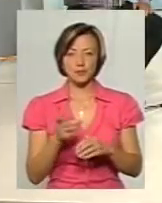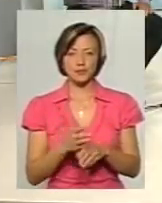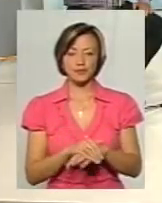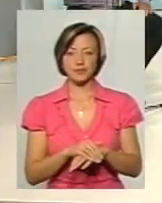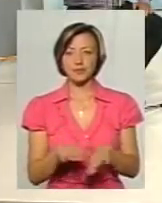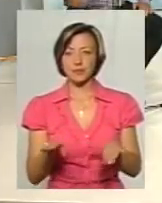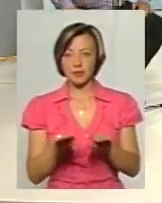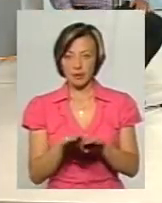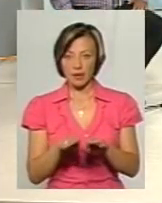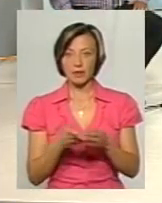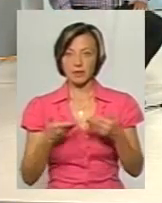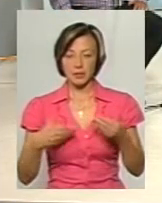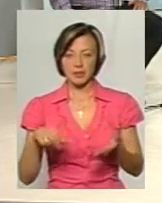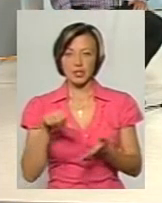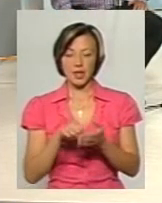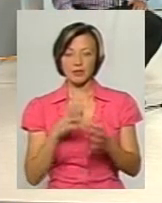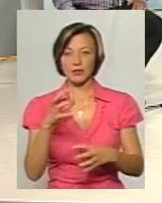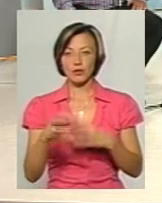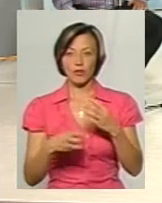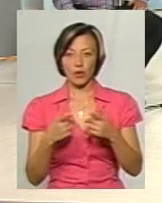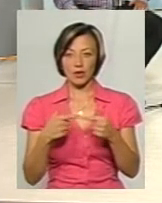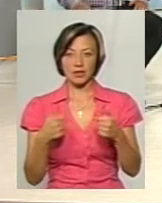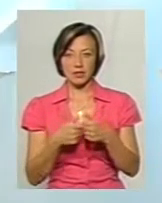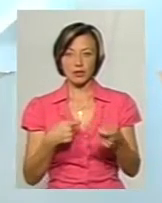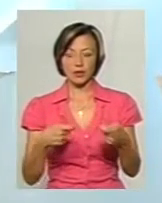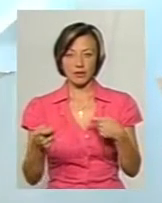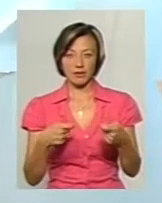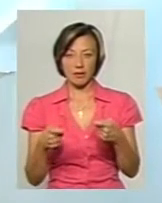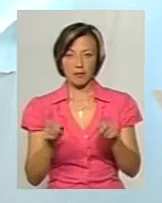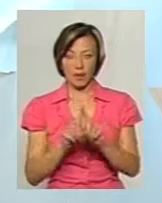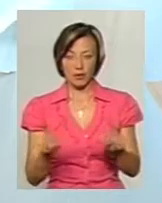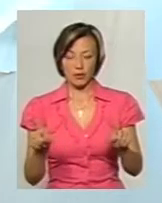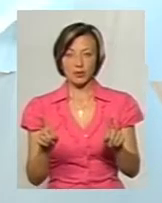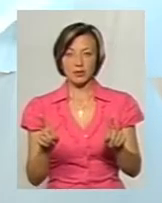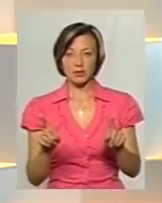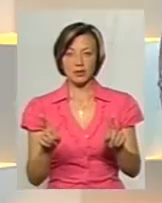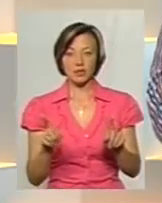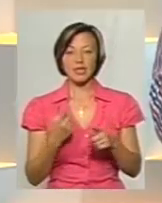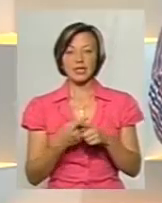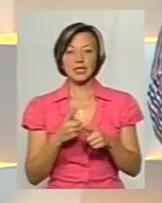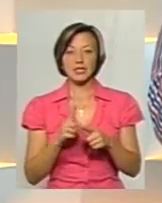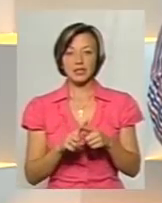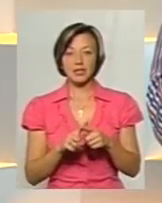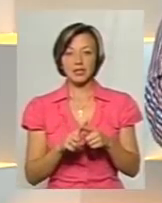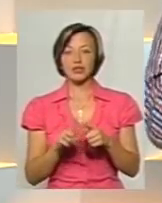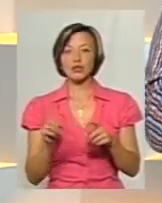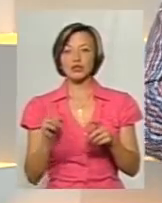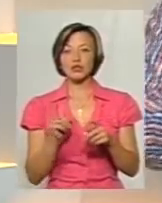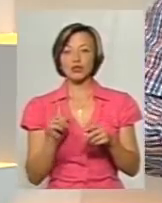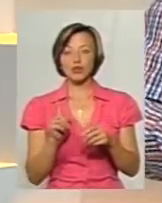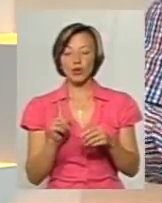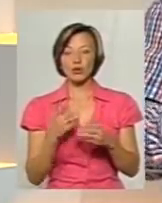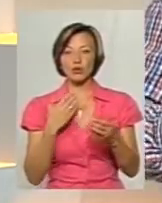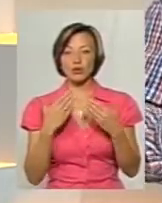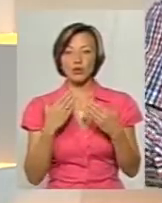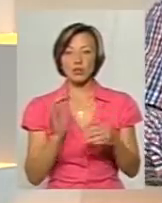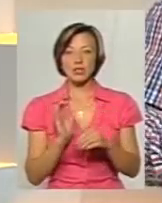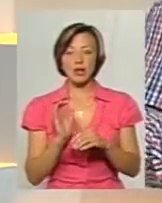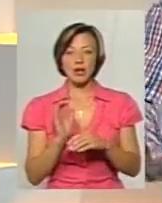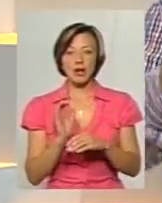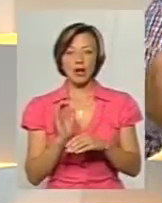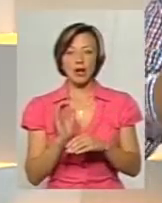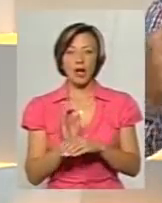начебто, ми є членом світової організації торгівлі. Так? Виходить парадокс. Це те, що стосується експорту. А я кажу сьогодні і про